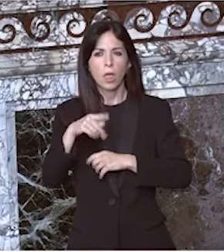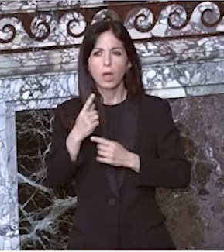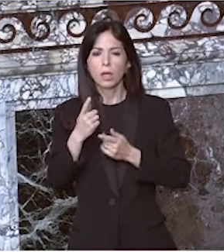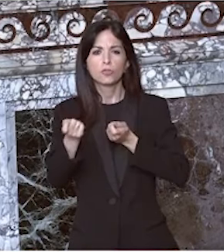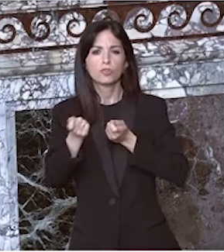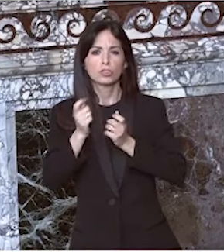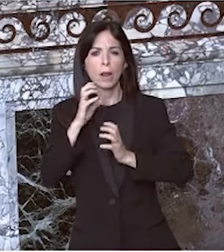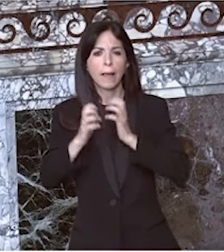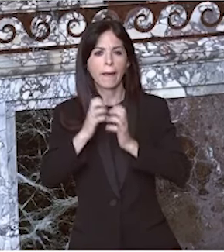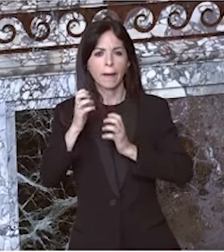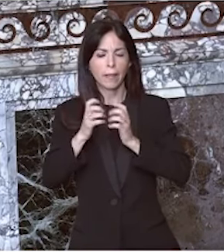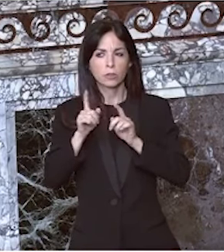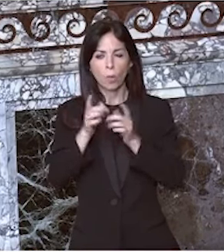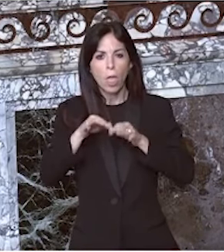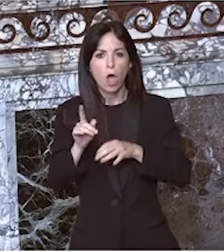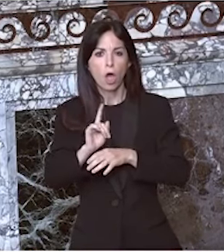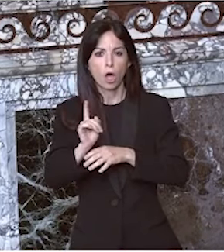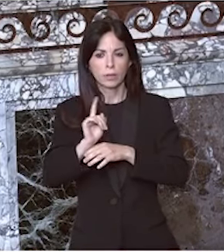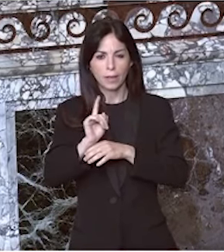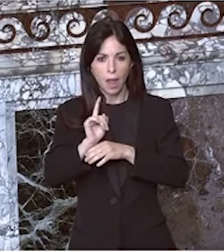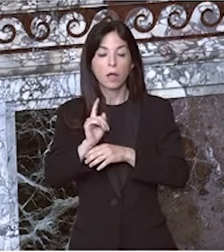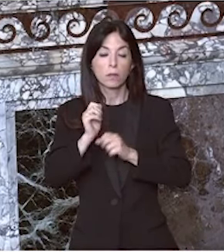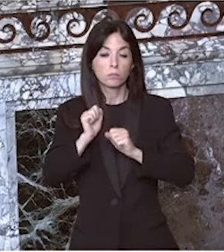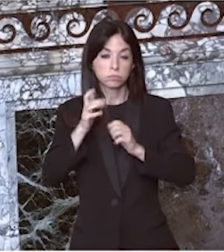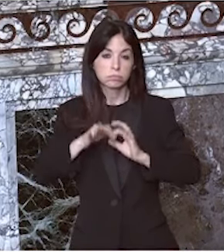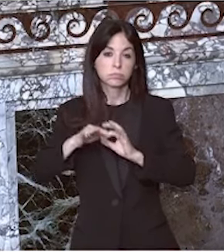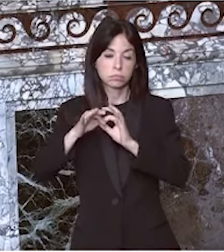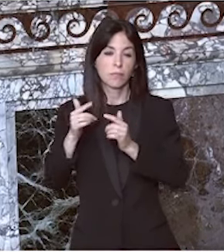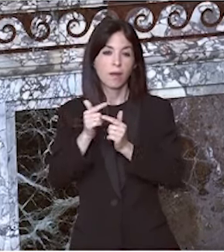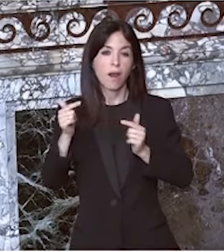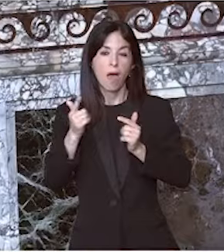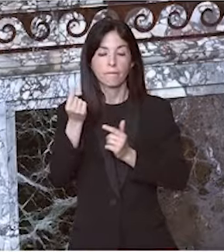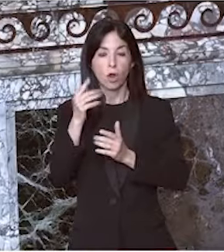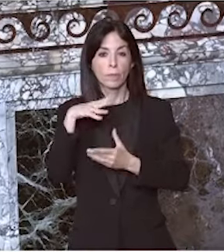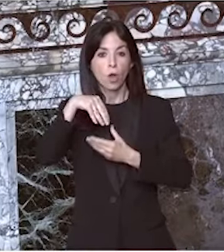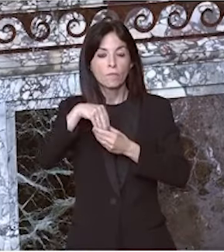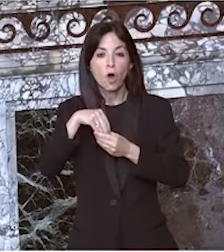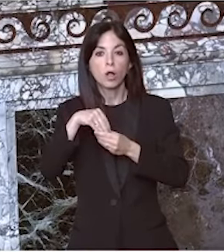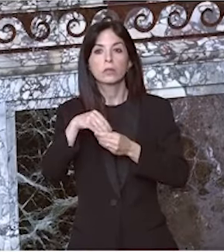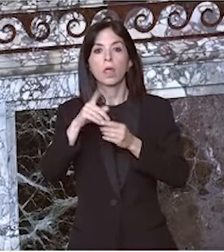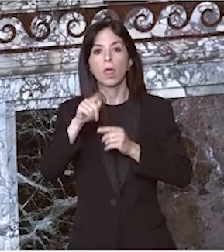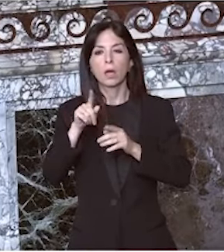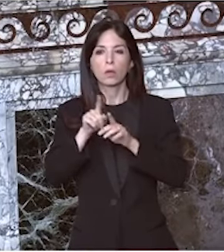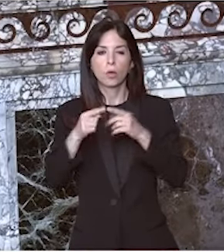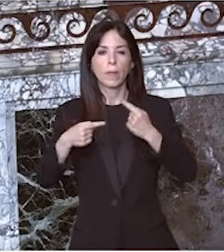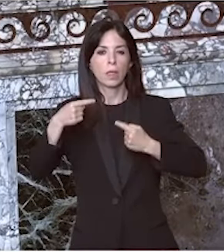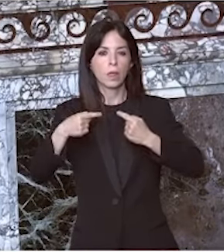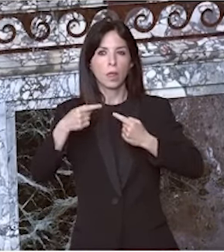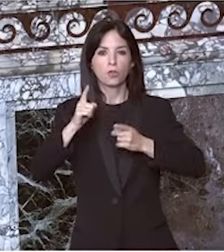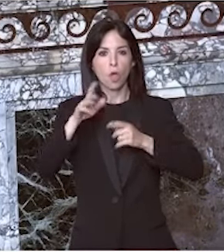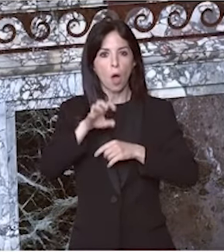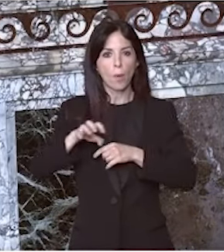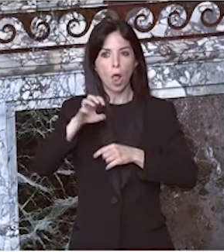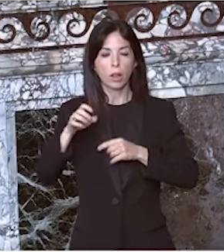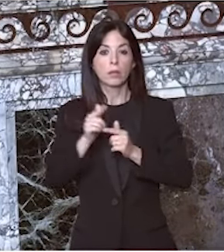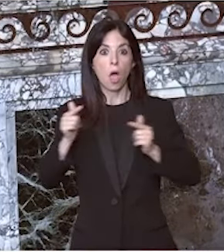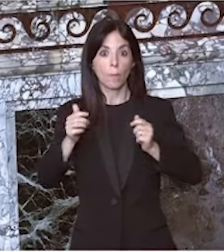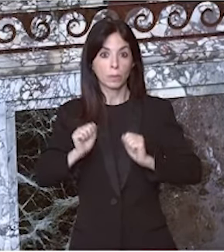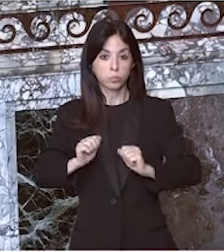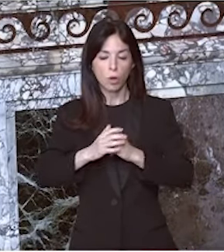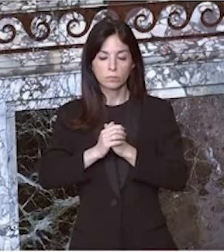avrebbe conseguenze gravi per le economie coinvolte e potrebbe alimentare dispute geopolitiche.